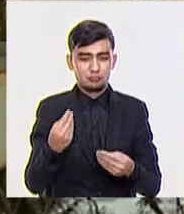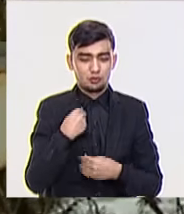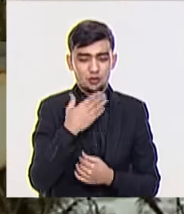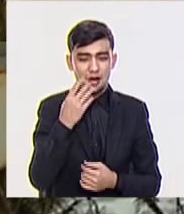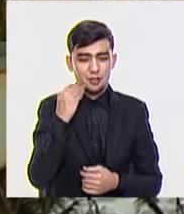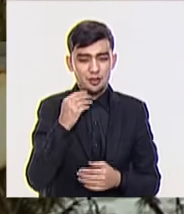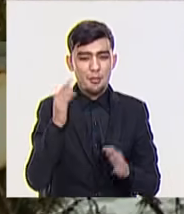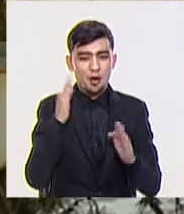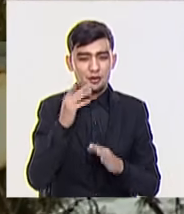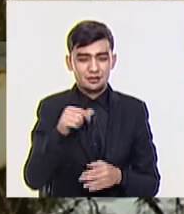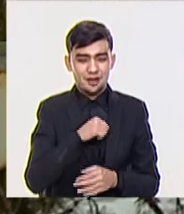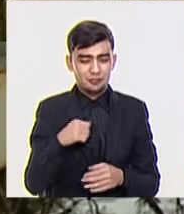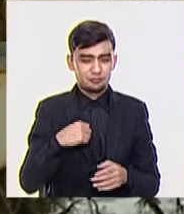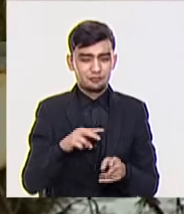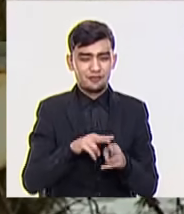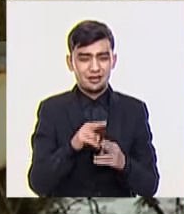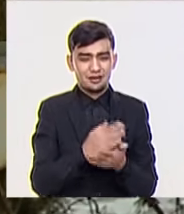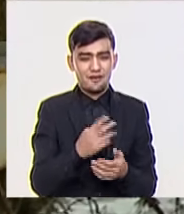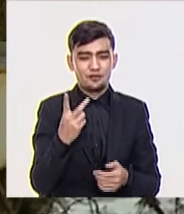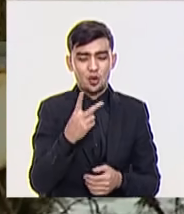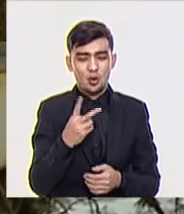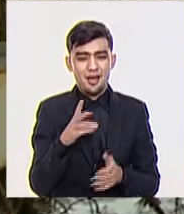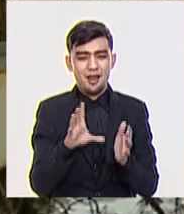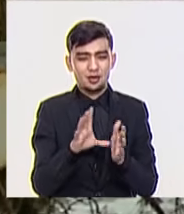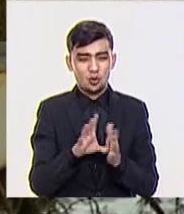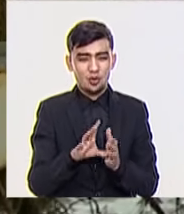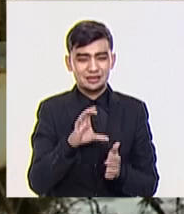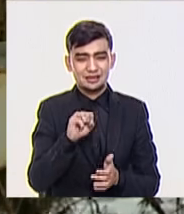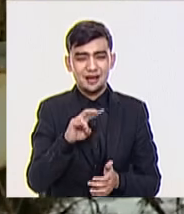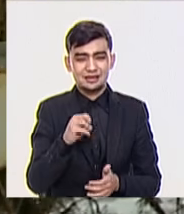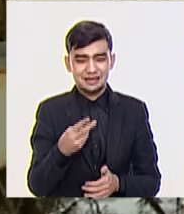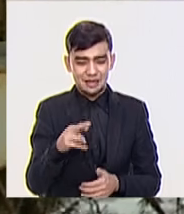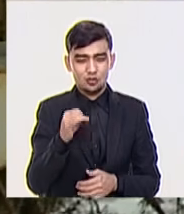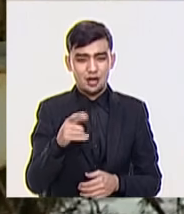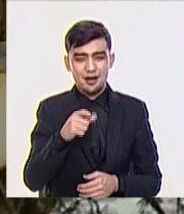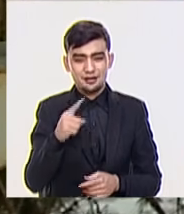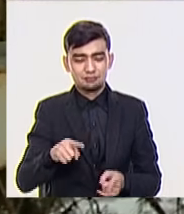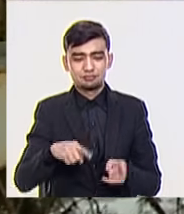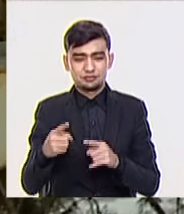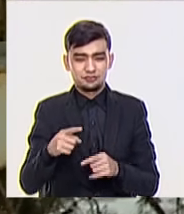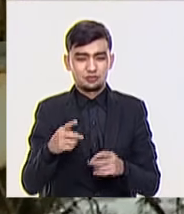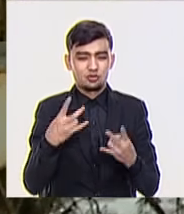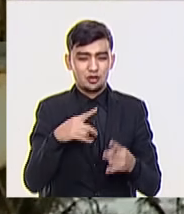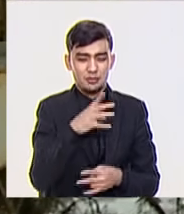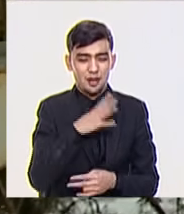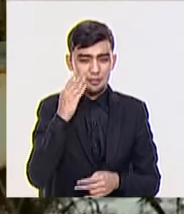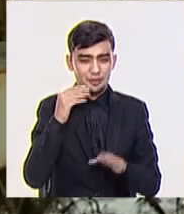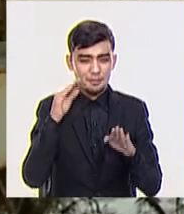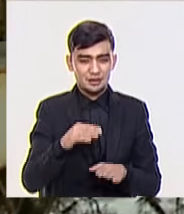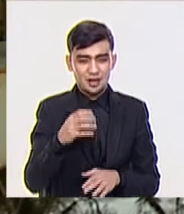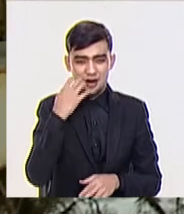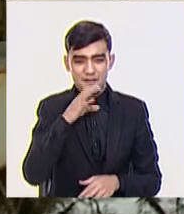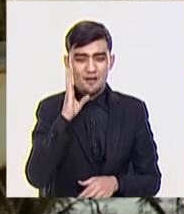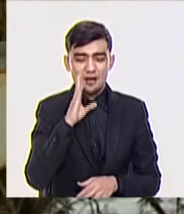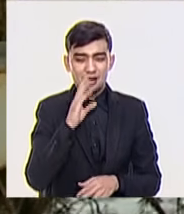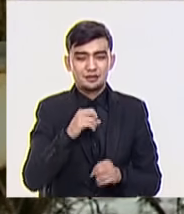Алматының ауасын ең көп ластайтын екінші жылу электр станциясын тіпті газға көшірудің де қажеті жоқ дейді кейбір мамандар. Одан да Алматыдағы ыстық су